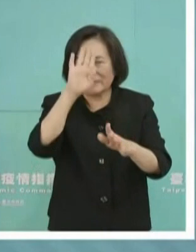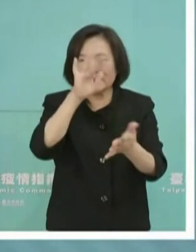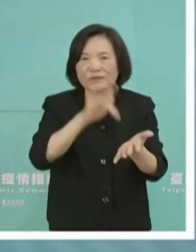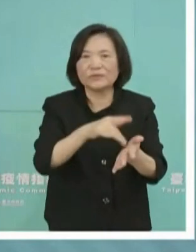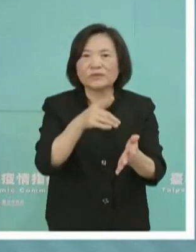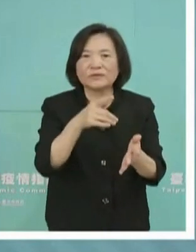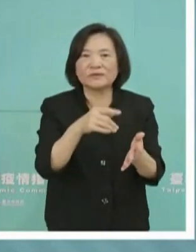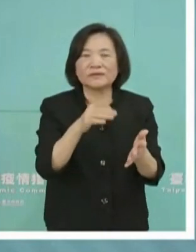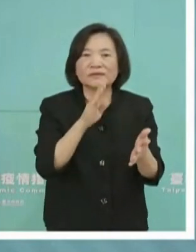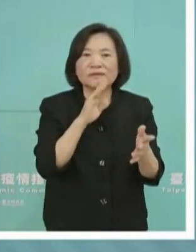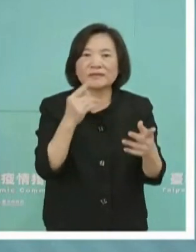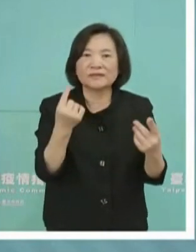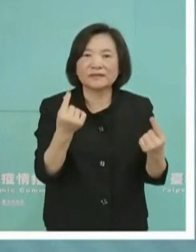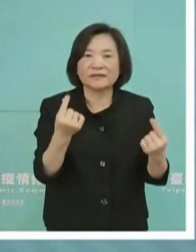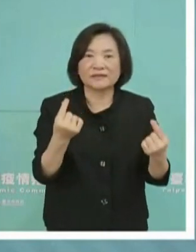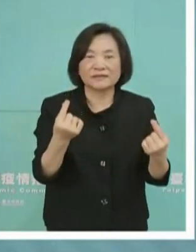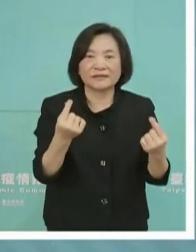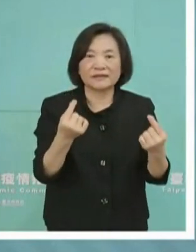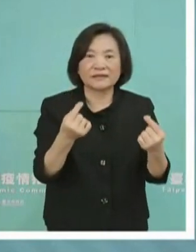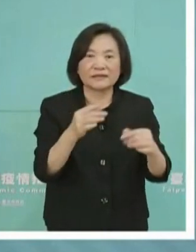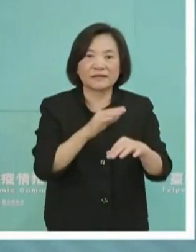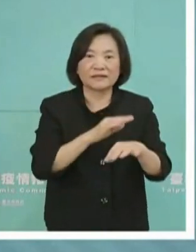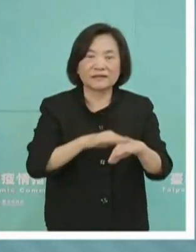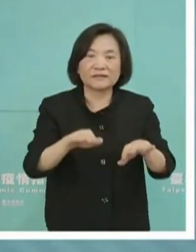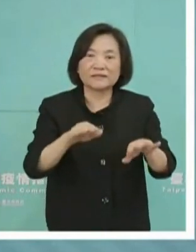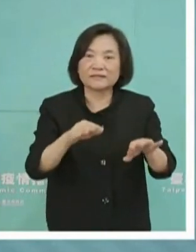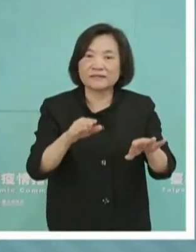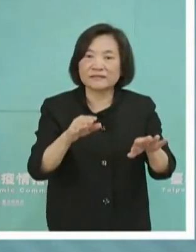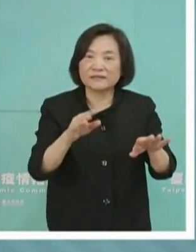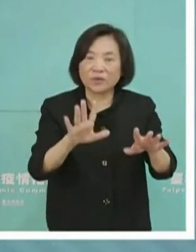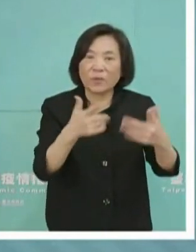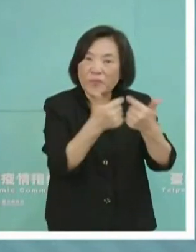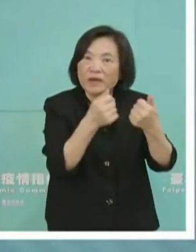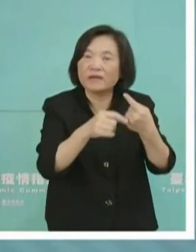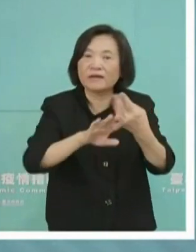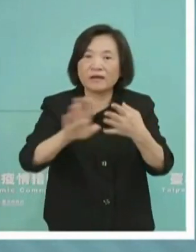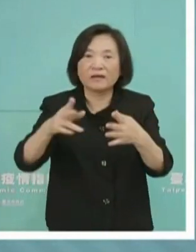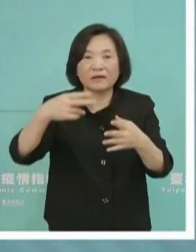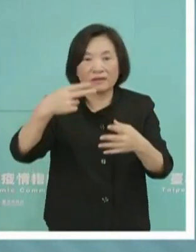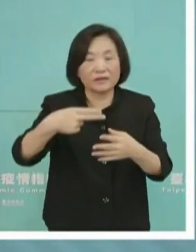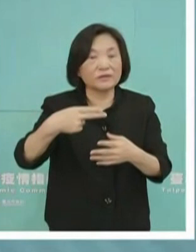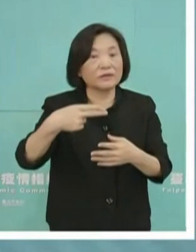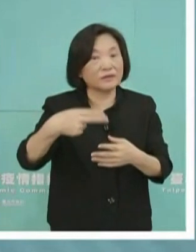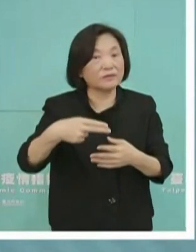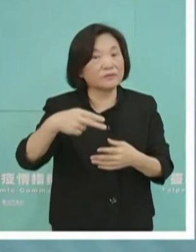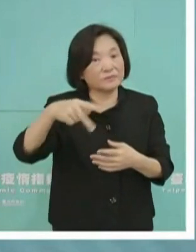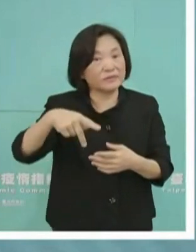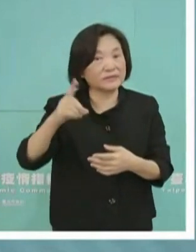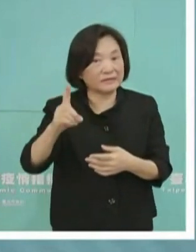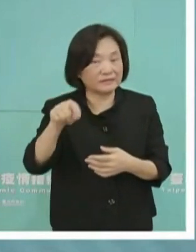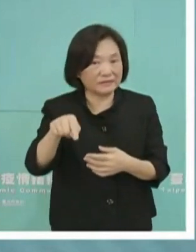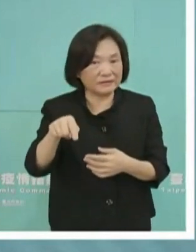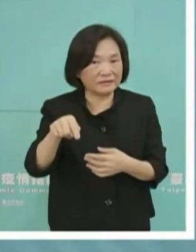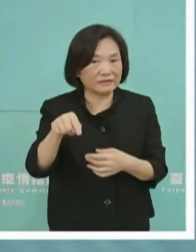是 copay， 就是配合。那有些县市那个像 HPV 啊，那个